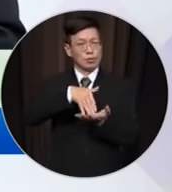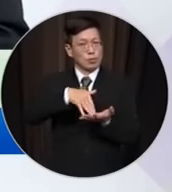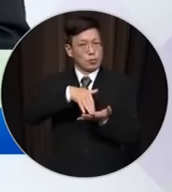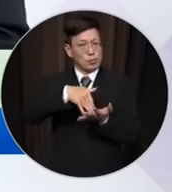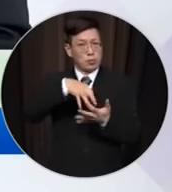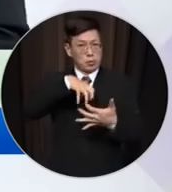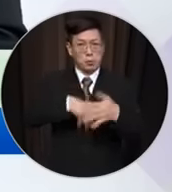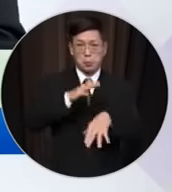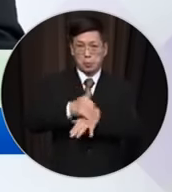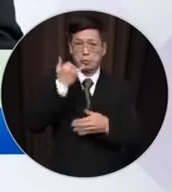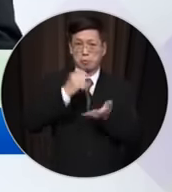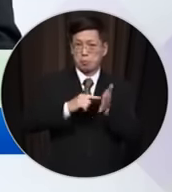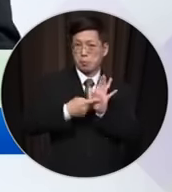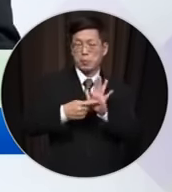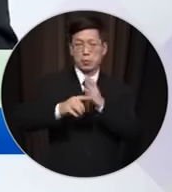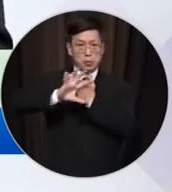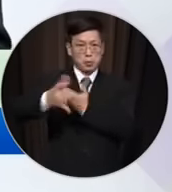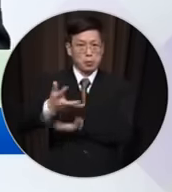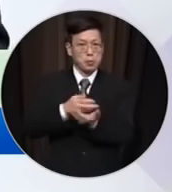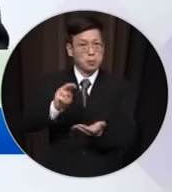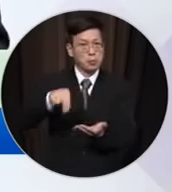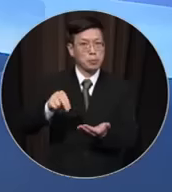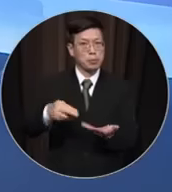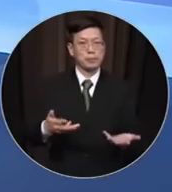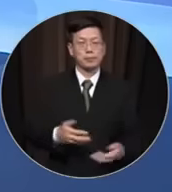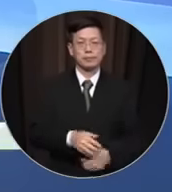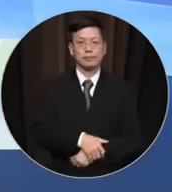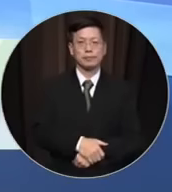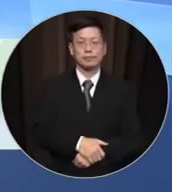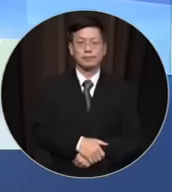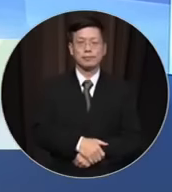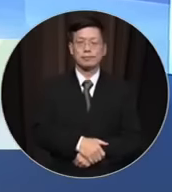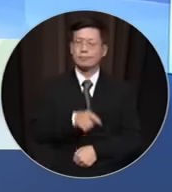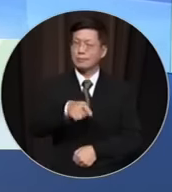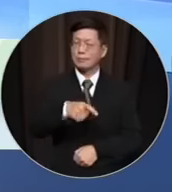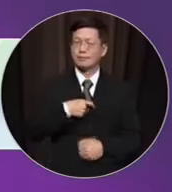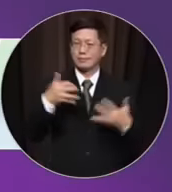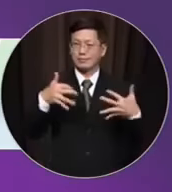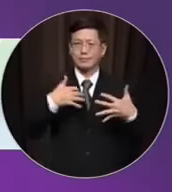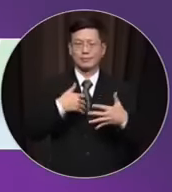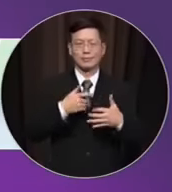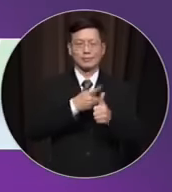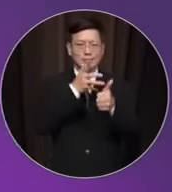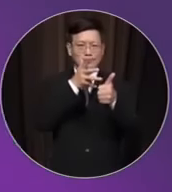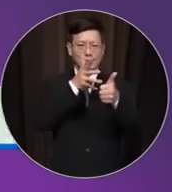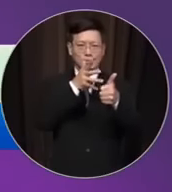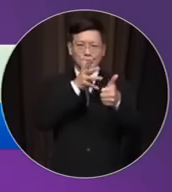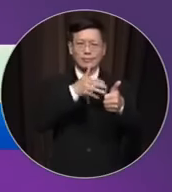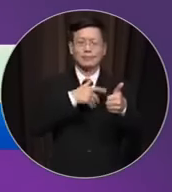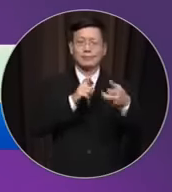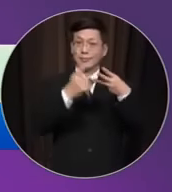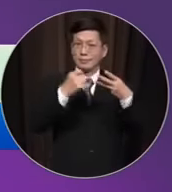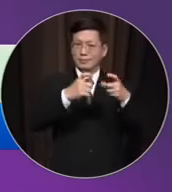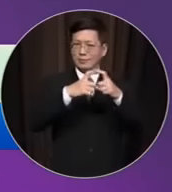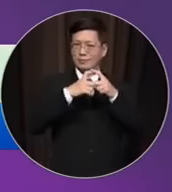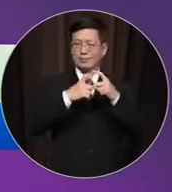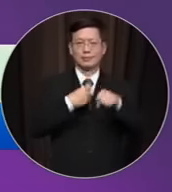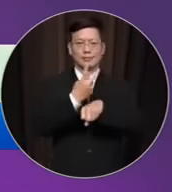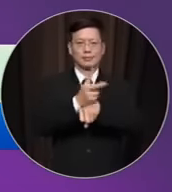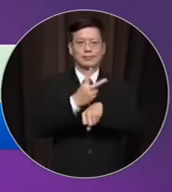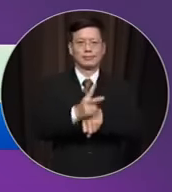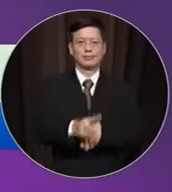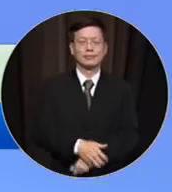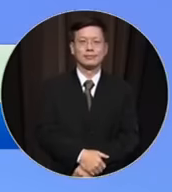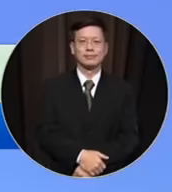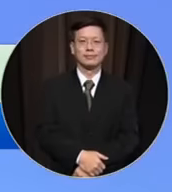何展现在国际外交上头？ 这个题目我们先请王如璇女士回答，时间两